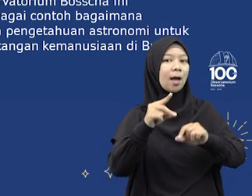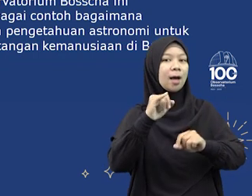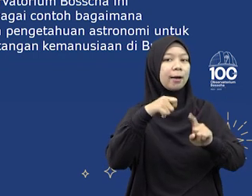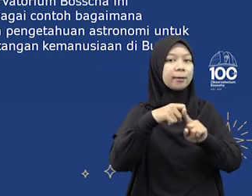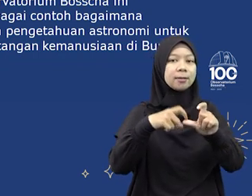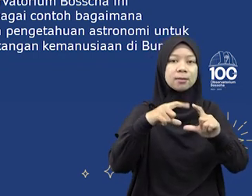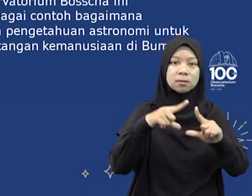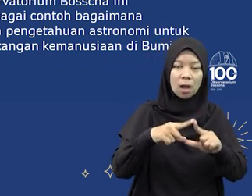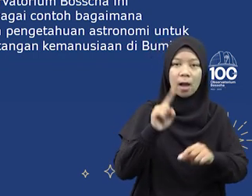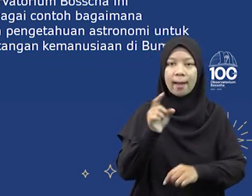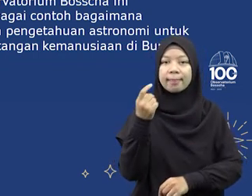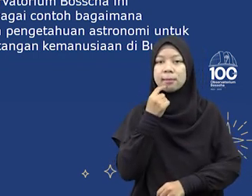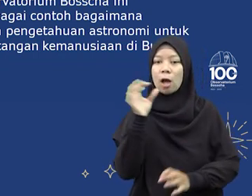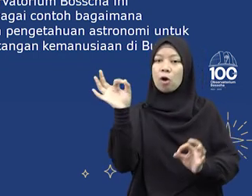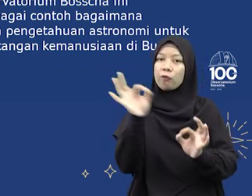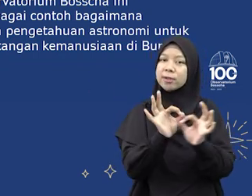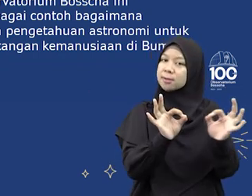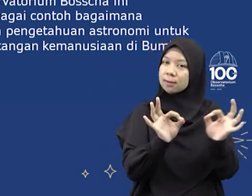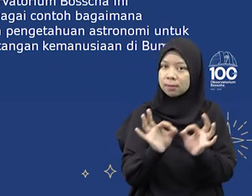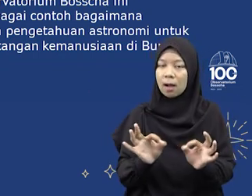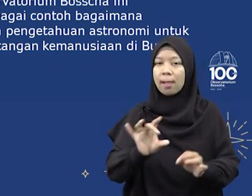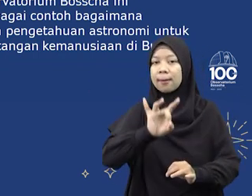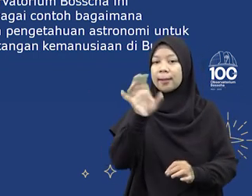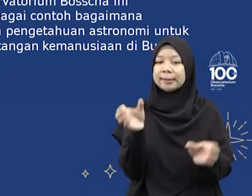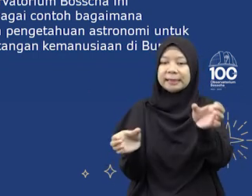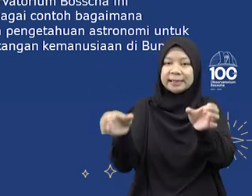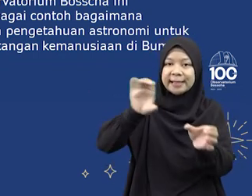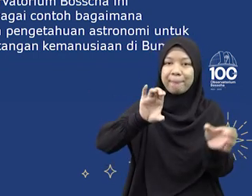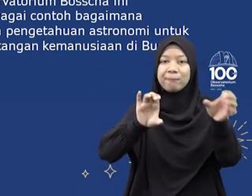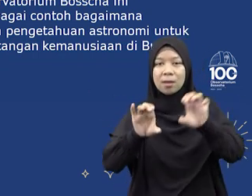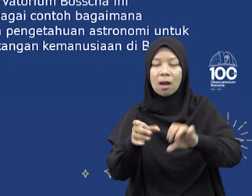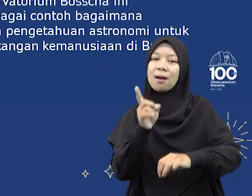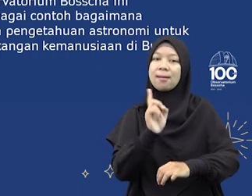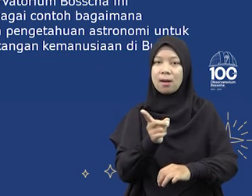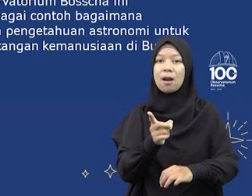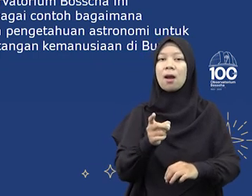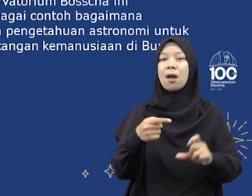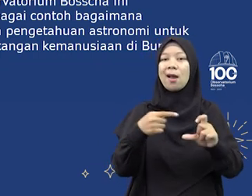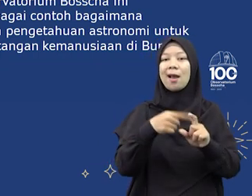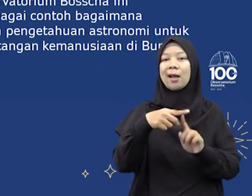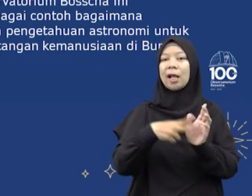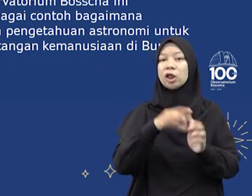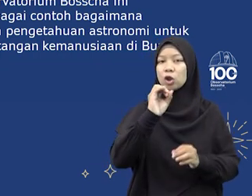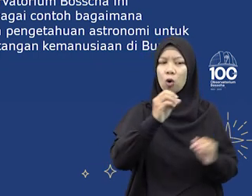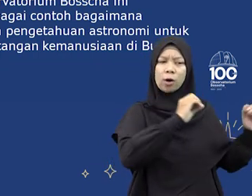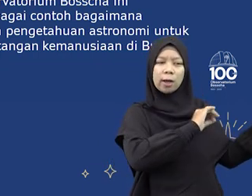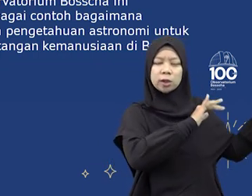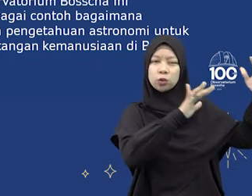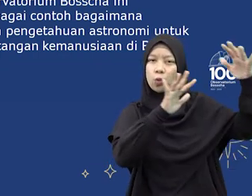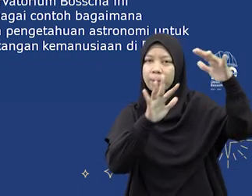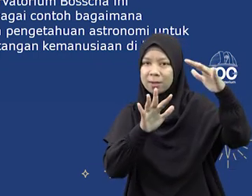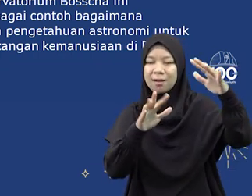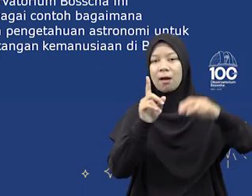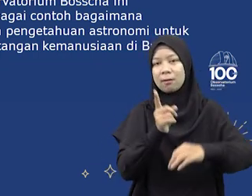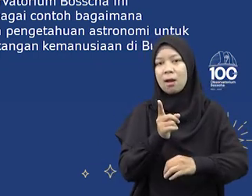astropartikel Astro kimia astrobiologi etno astronomi instrumentasi